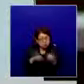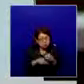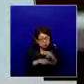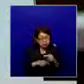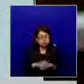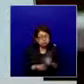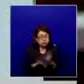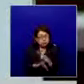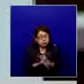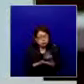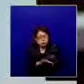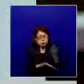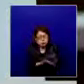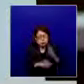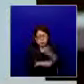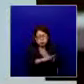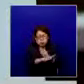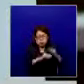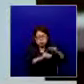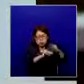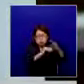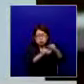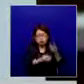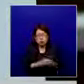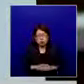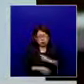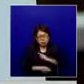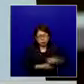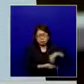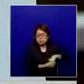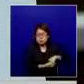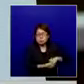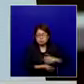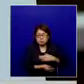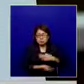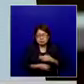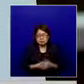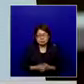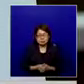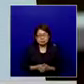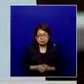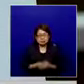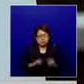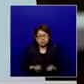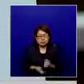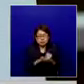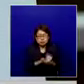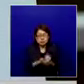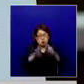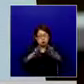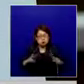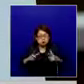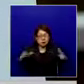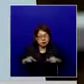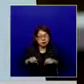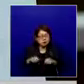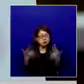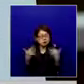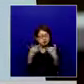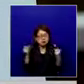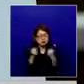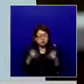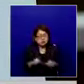กี่สิบเท่ากี่ร้อยเท่าเก็บกำไรไว้เองแล้วก็เอาเงินไปเทคโอเวอร์ห้างใหญ่นะหลายแสนล้านผมไม่ระ